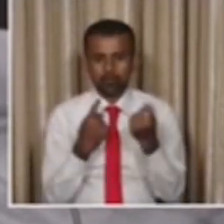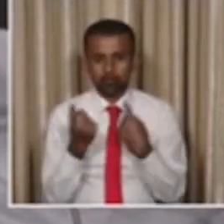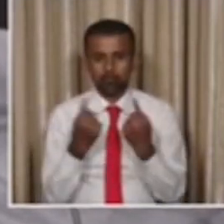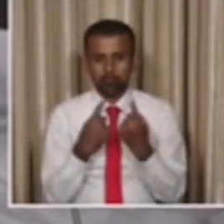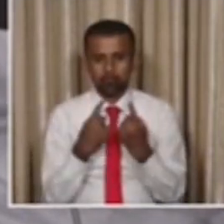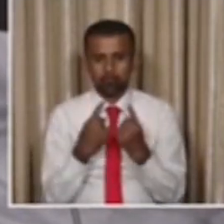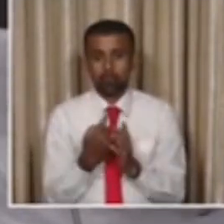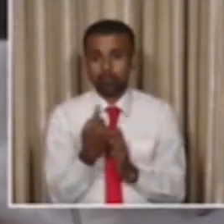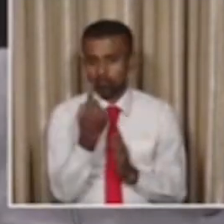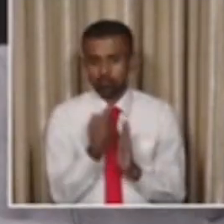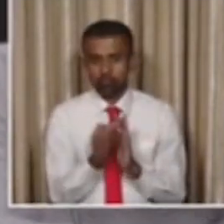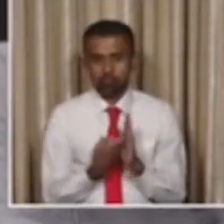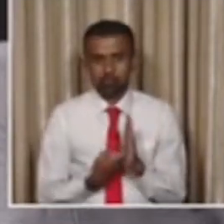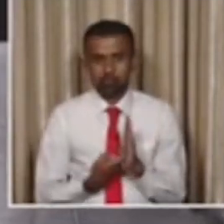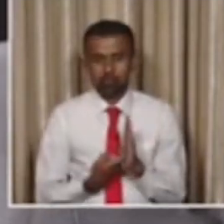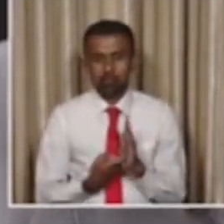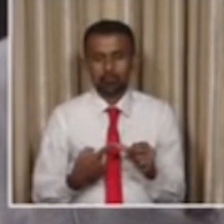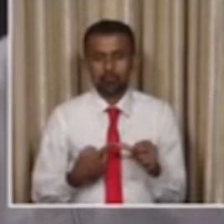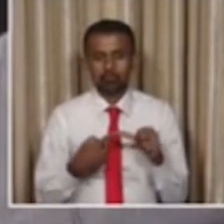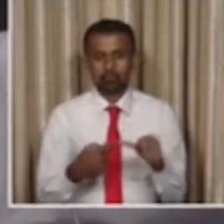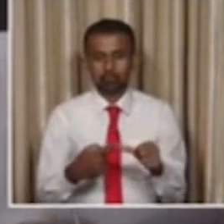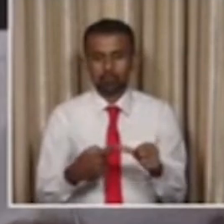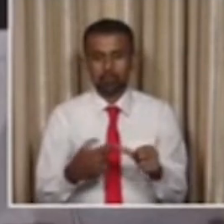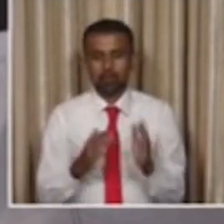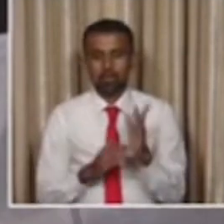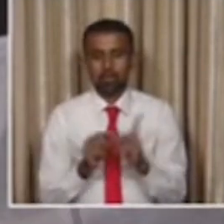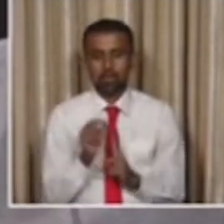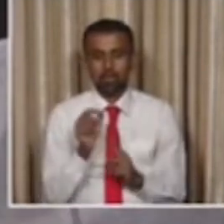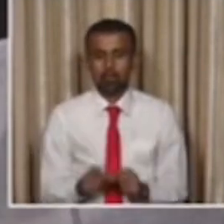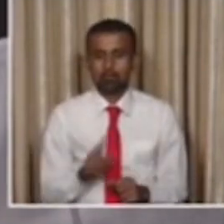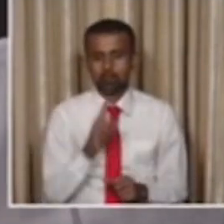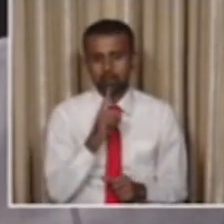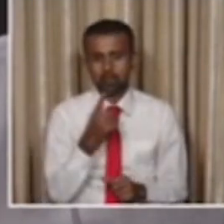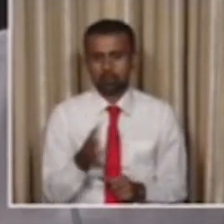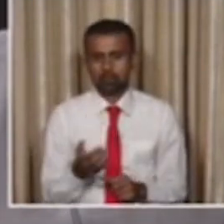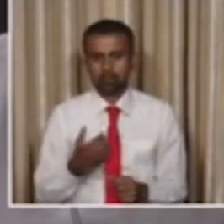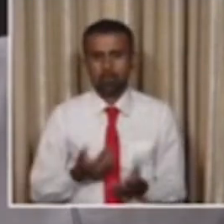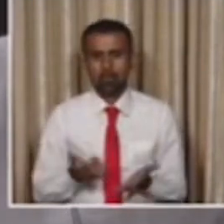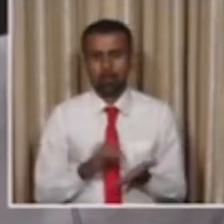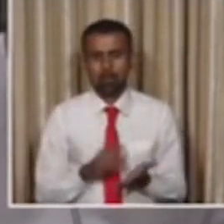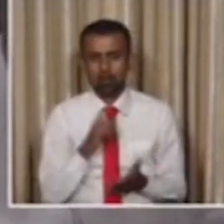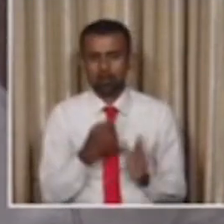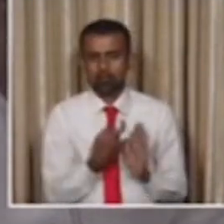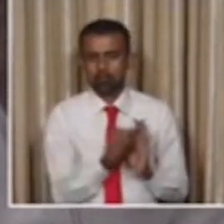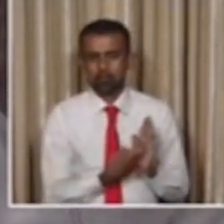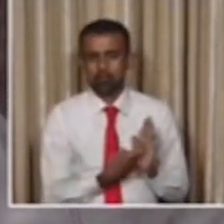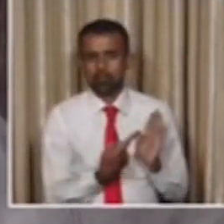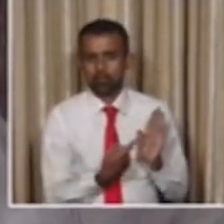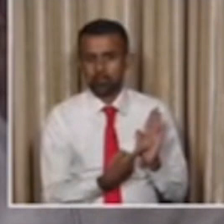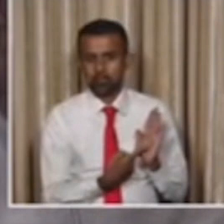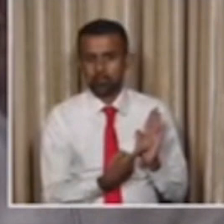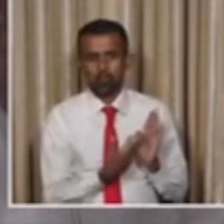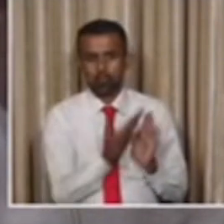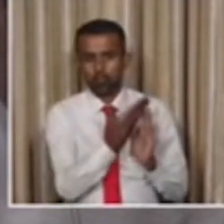කියවන ලද චක්‍රලේඛනයට පිළිතුරු අපේ ඇමතිවරු දුන්නා. මම යලිත් කියනවා, මේ චක්‍රලේඛනයේ කිසිම